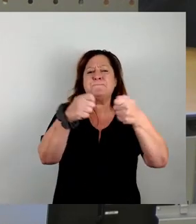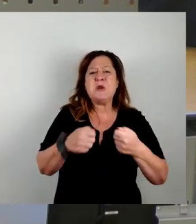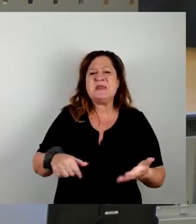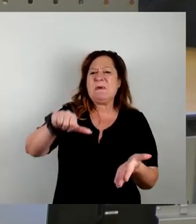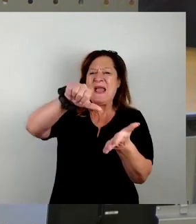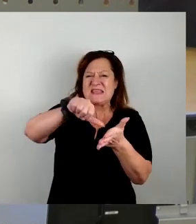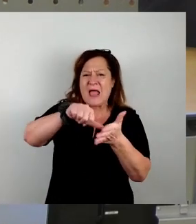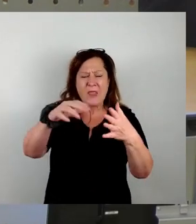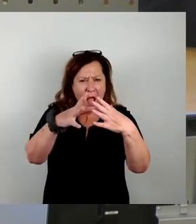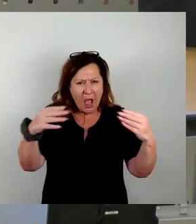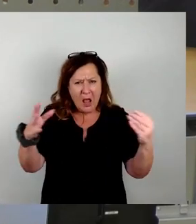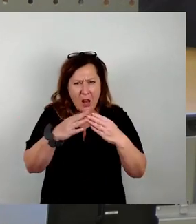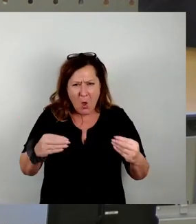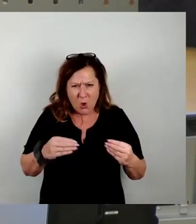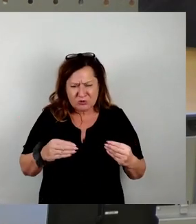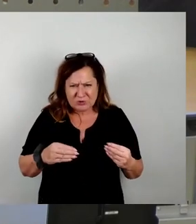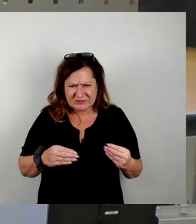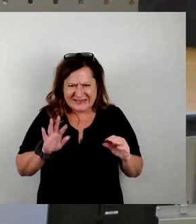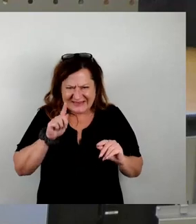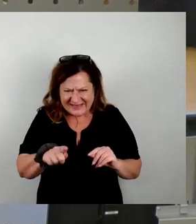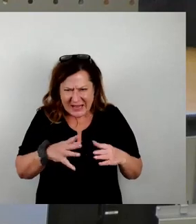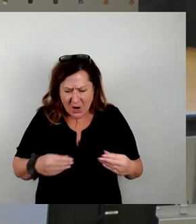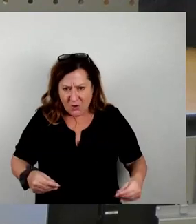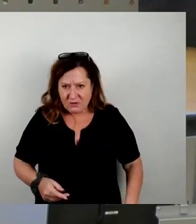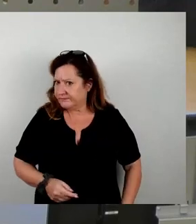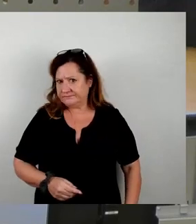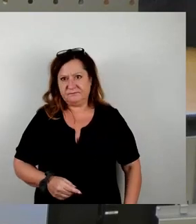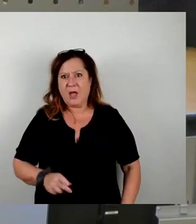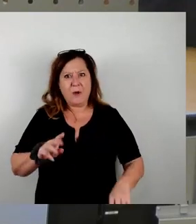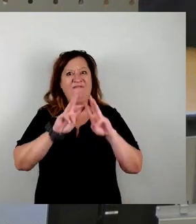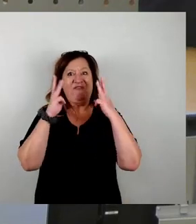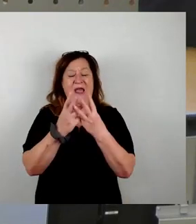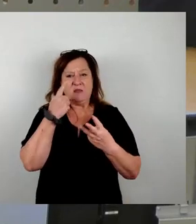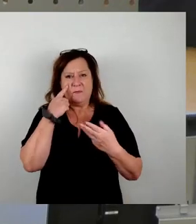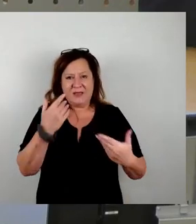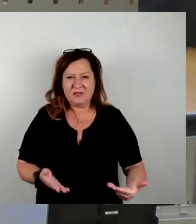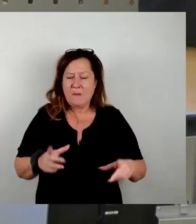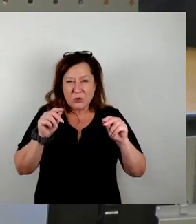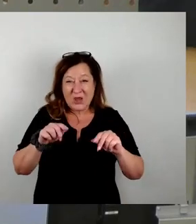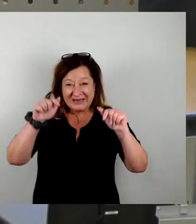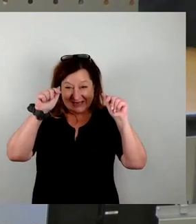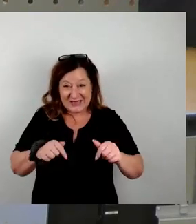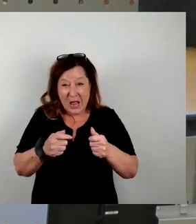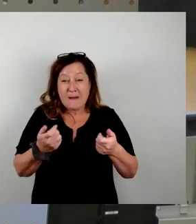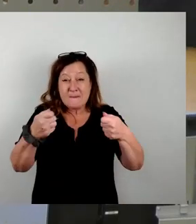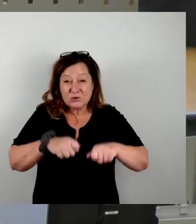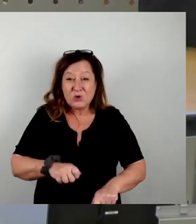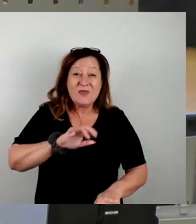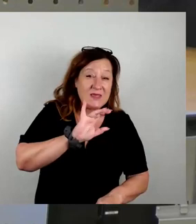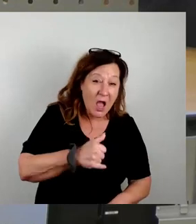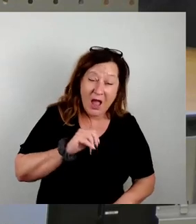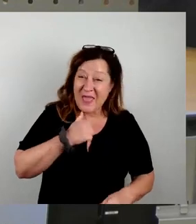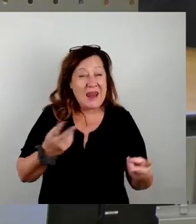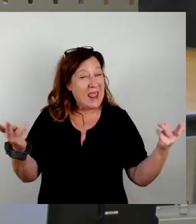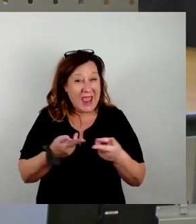hier etwas bringen würden. Aber das ist die Welt jetzt. Das heißt, was wir hier beschließen, ja oder nein, egal was wir heute beschließen,